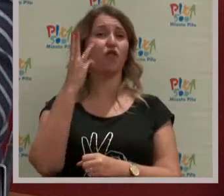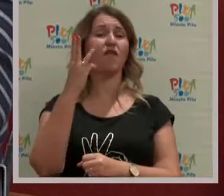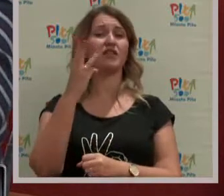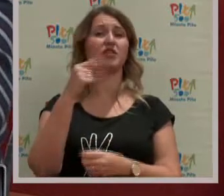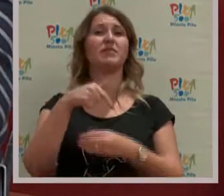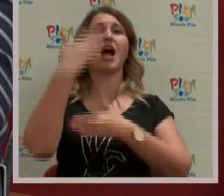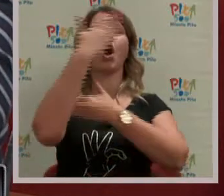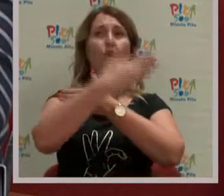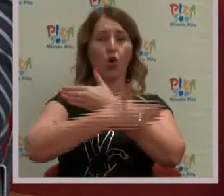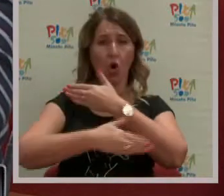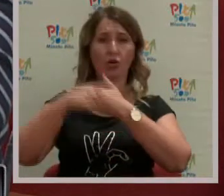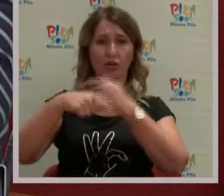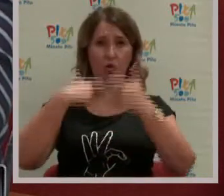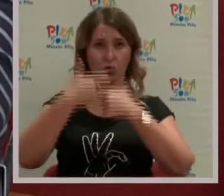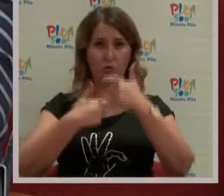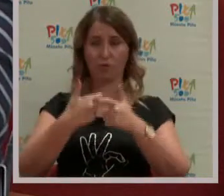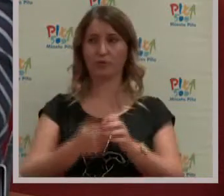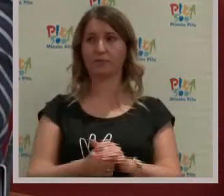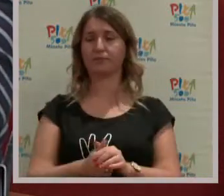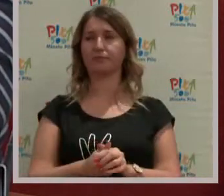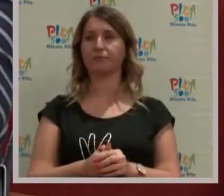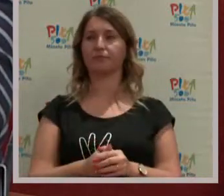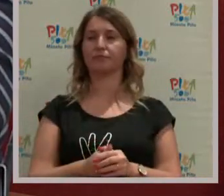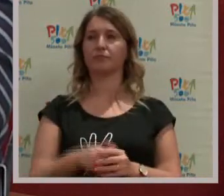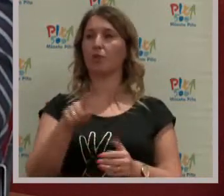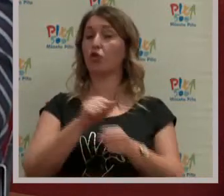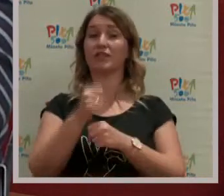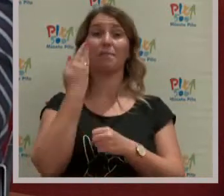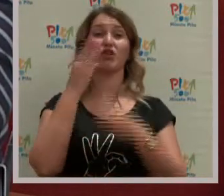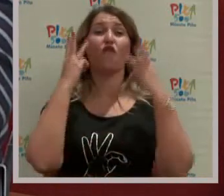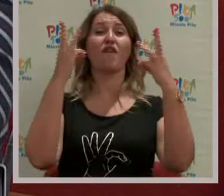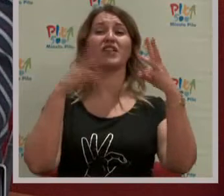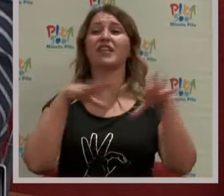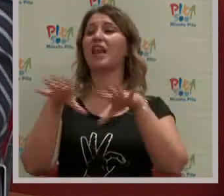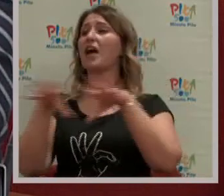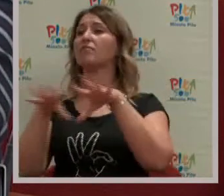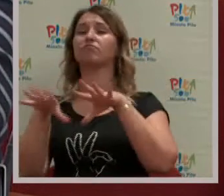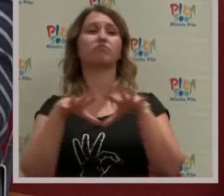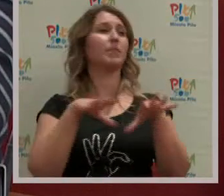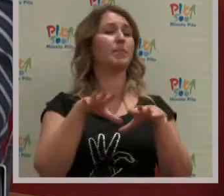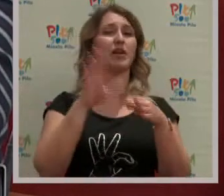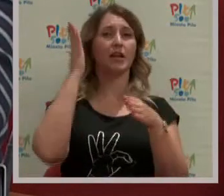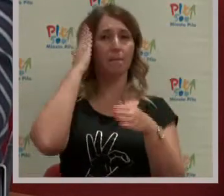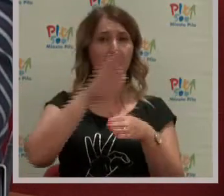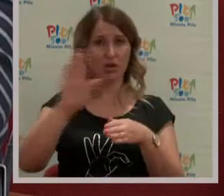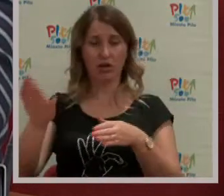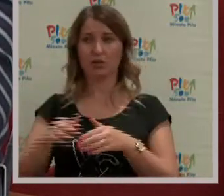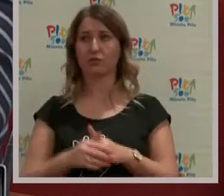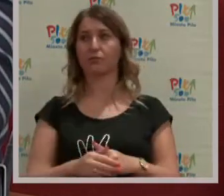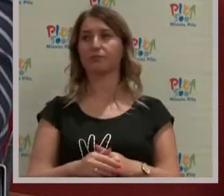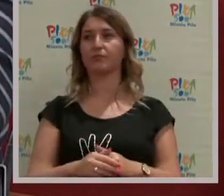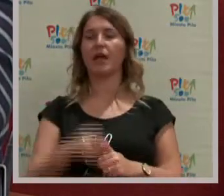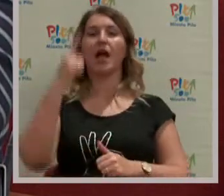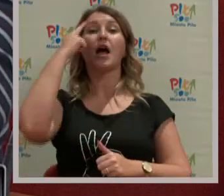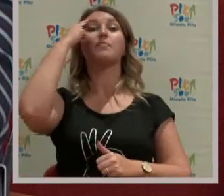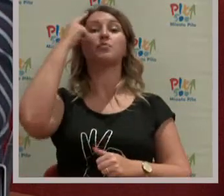przebiegu i właściwie w tej części miasta ważnym miasta ważnym również dla mieszkańców przypomnę że parking zrealizowaliśmy